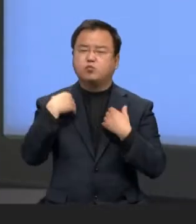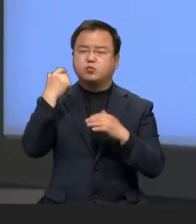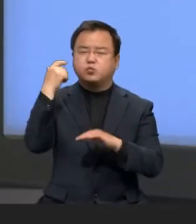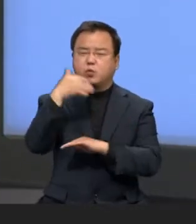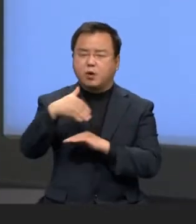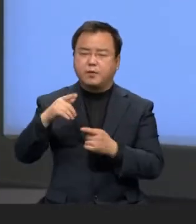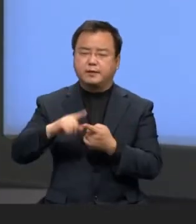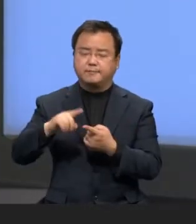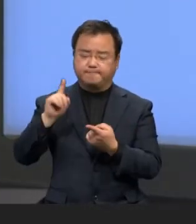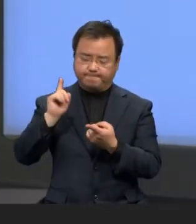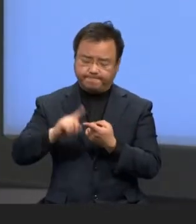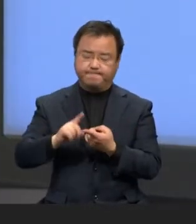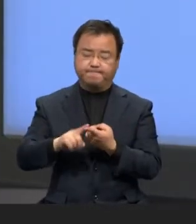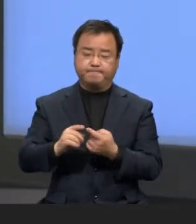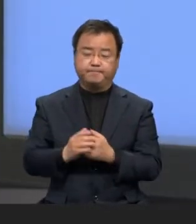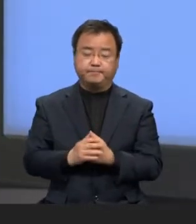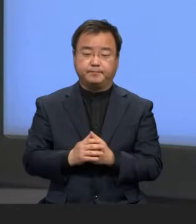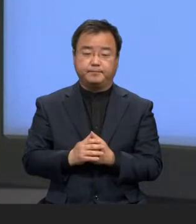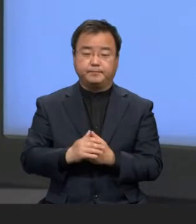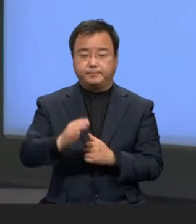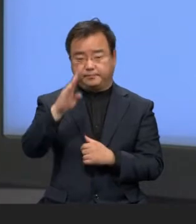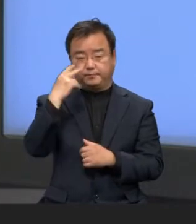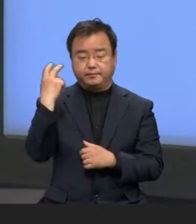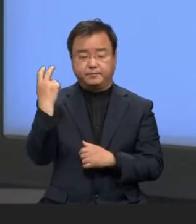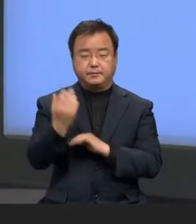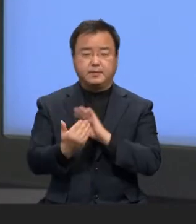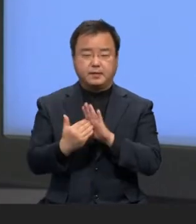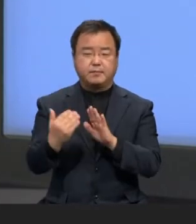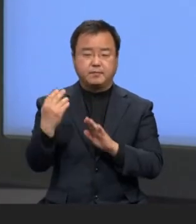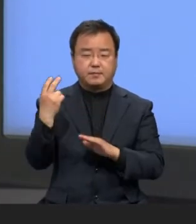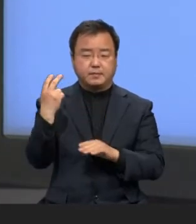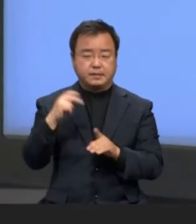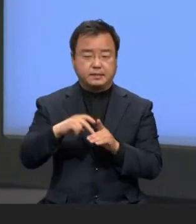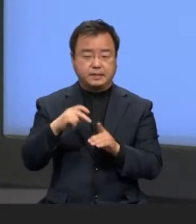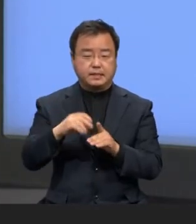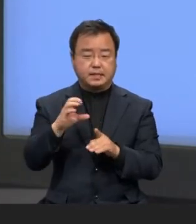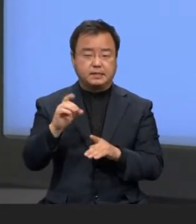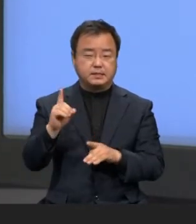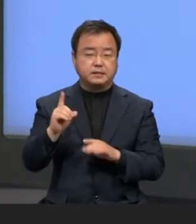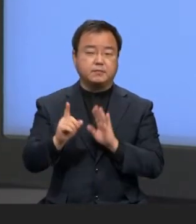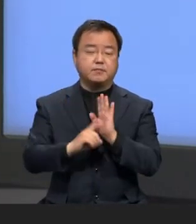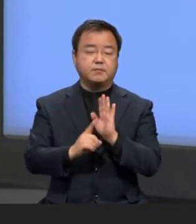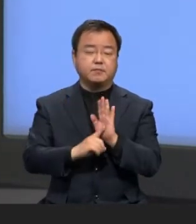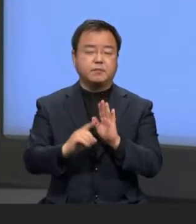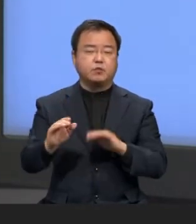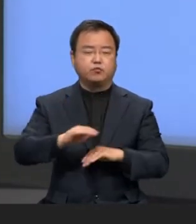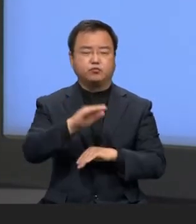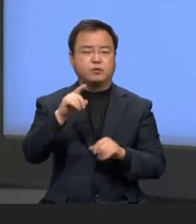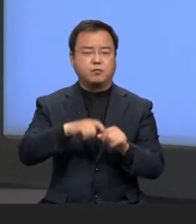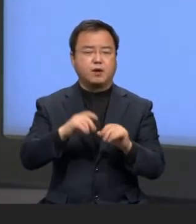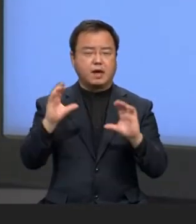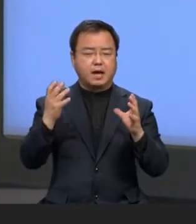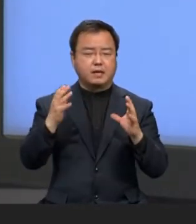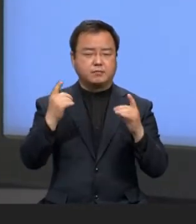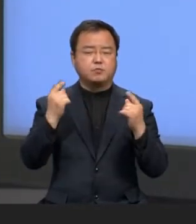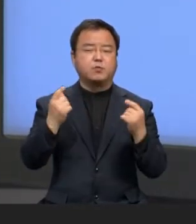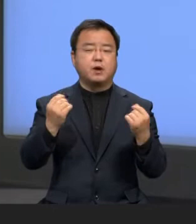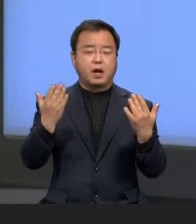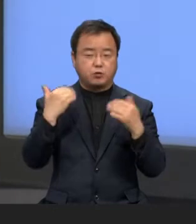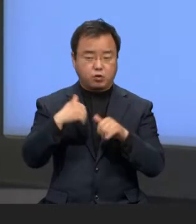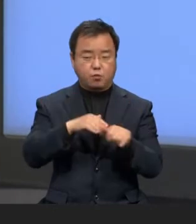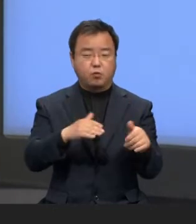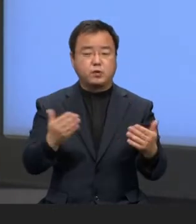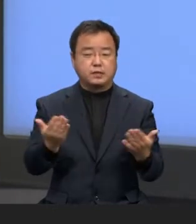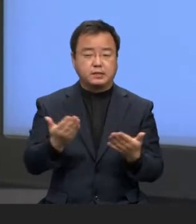이 미국 질병통제예방센터 국장이 가장 최근 브리핑에서 우리의 목표는 여전히 아이들을 학교로 보내는